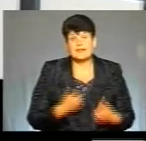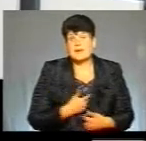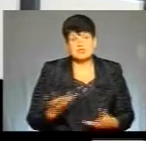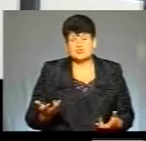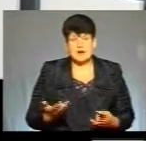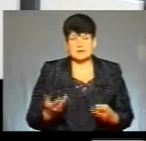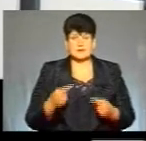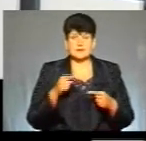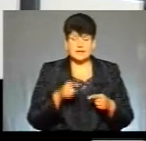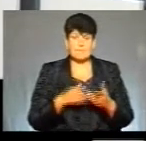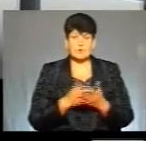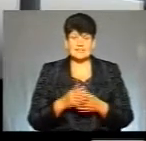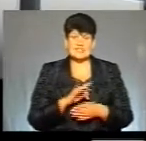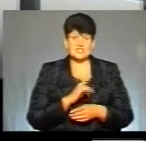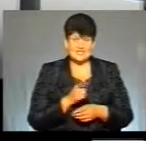тих політичних сил,